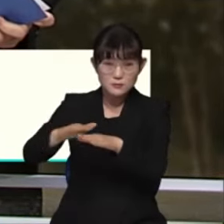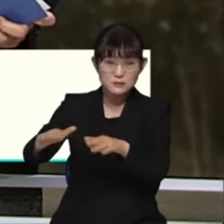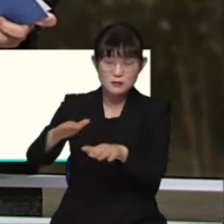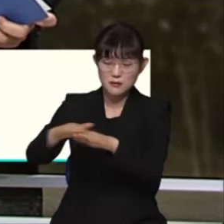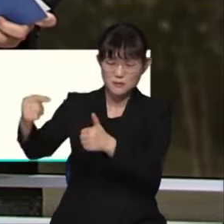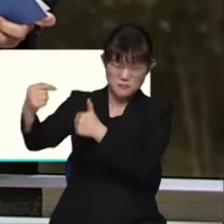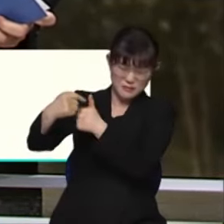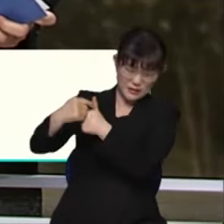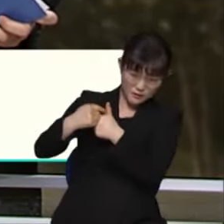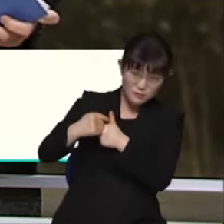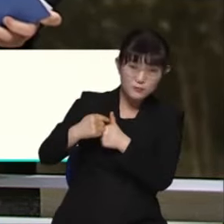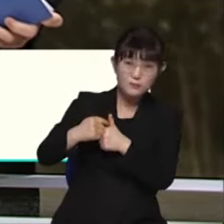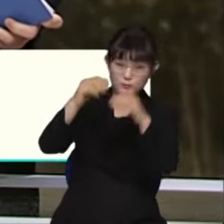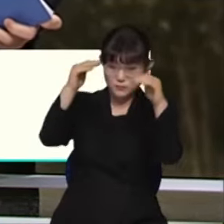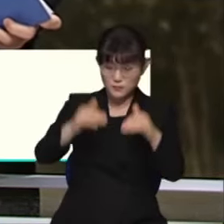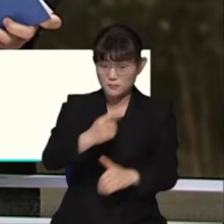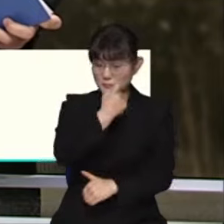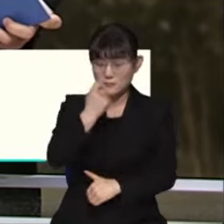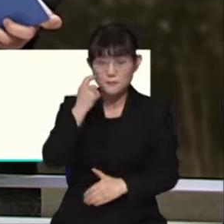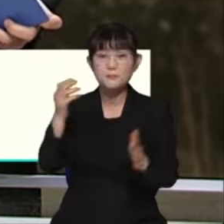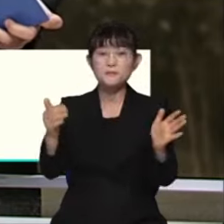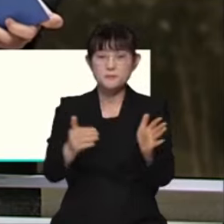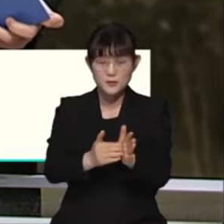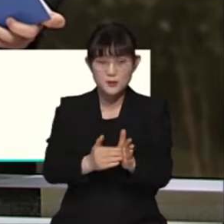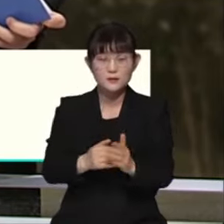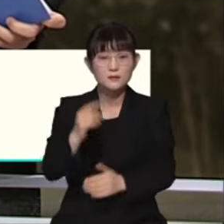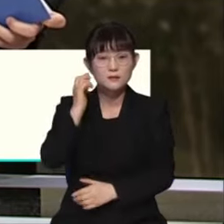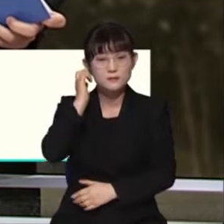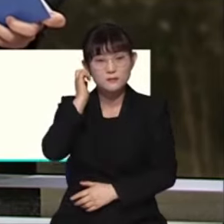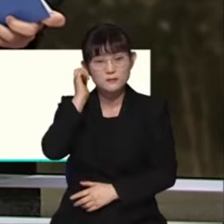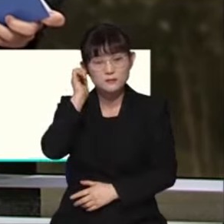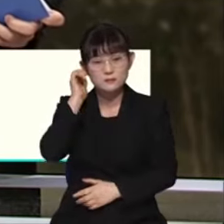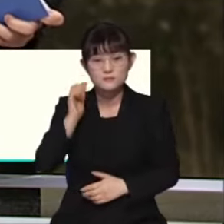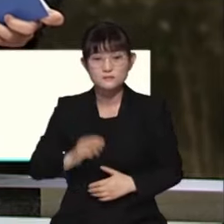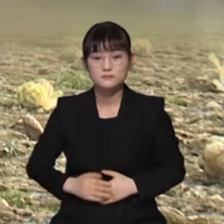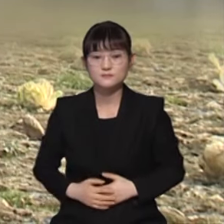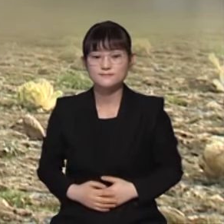강요했다는 내용인 것으로 확인됐습니다. 조경원 기자의 단독 보도입니다.